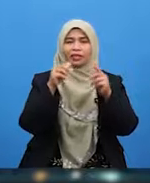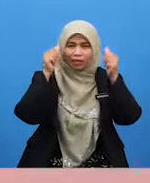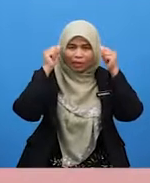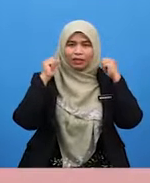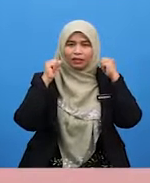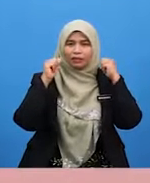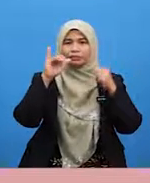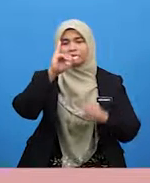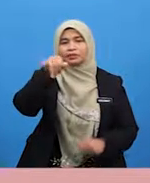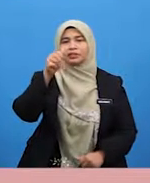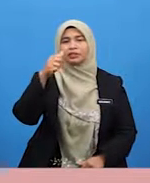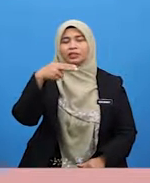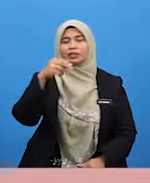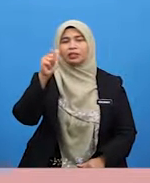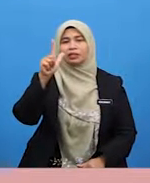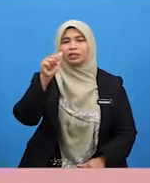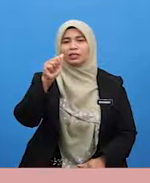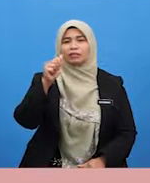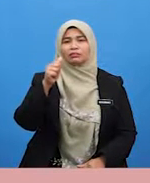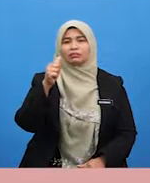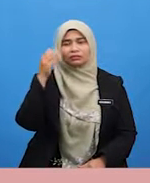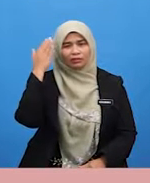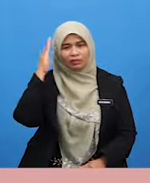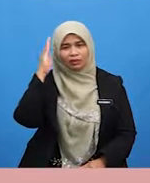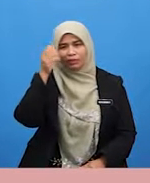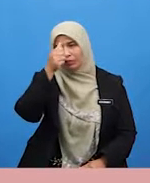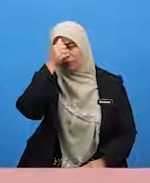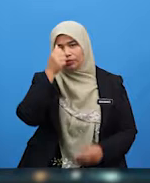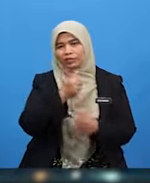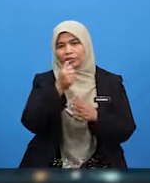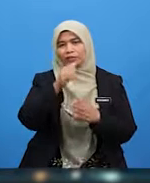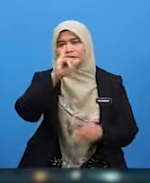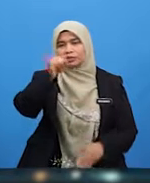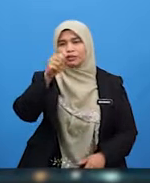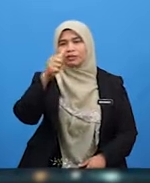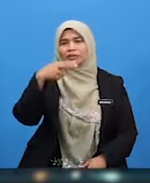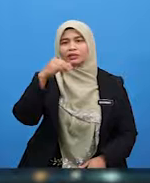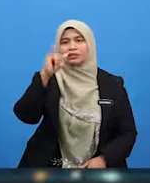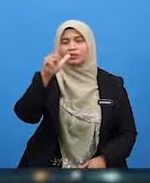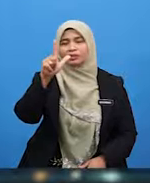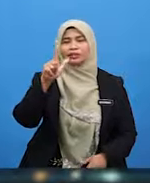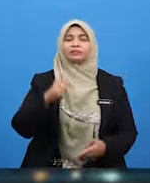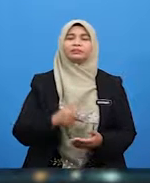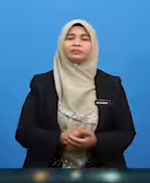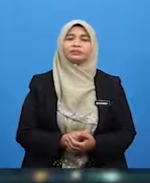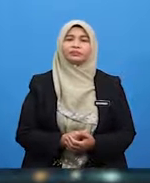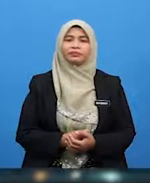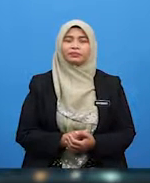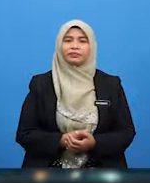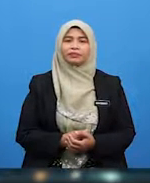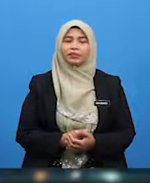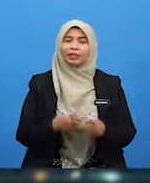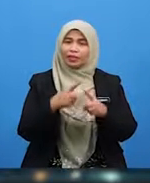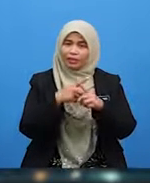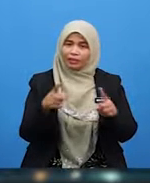jahala, iaitu tidak tahu, bodoh atau jahil. Tak susah kan? Senang difahami.